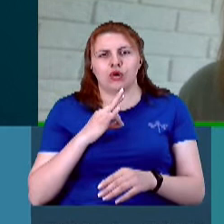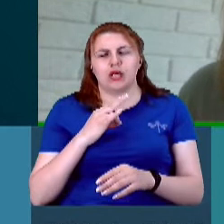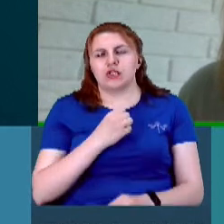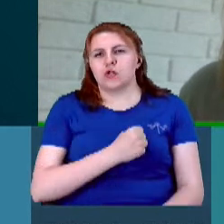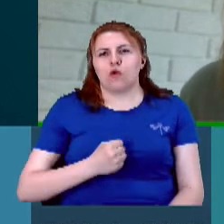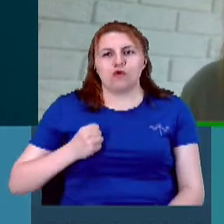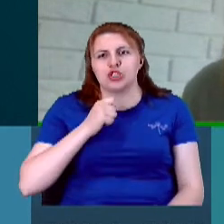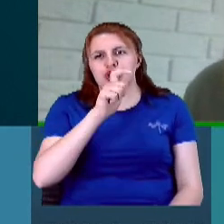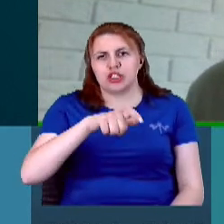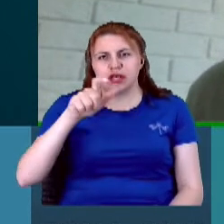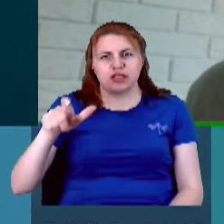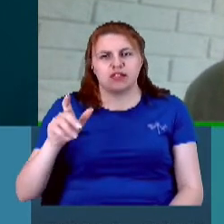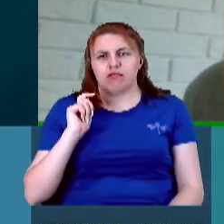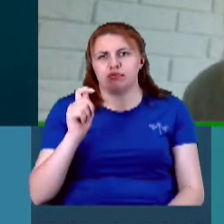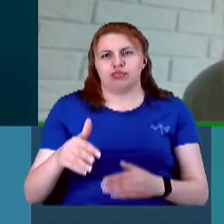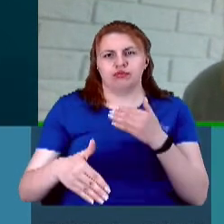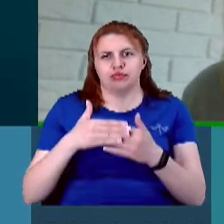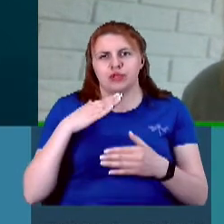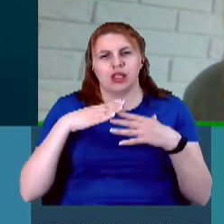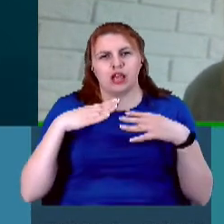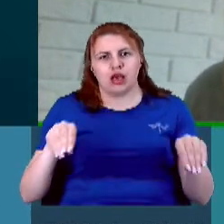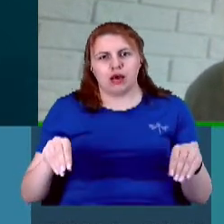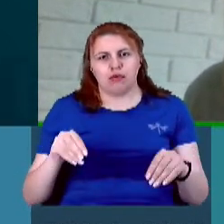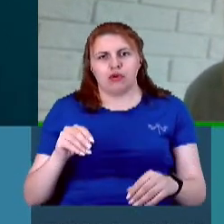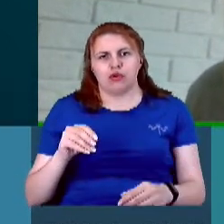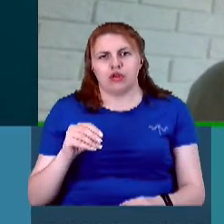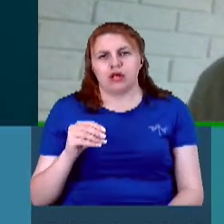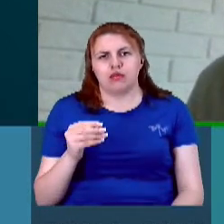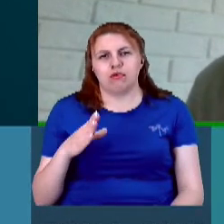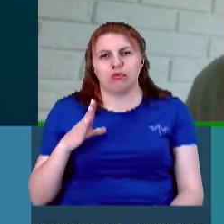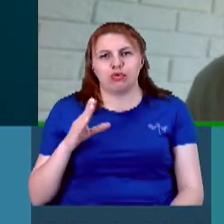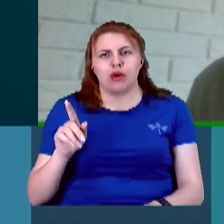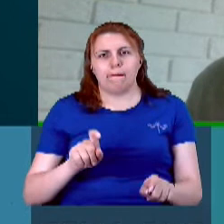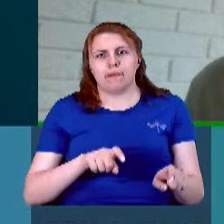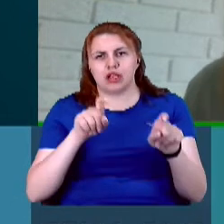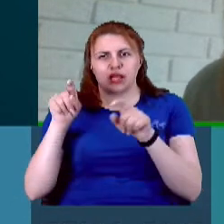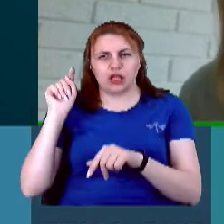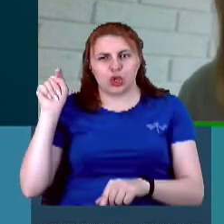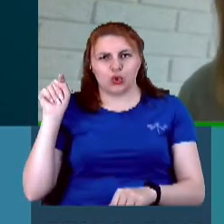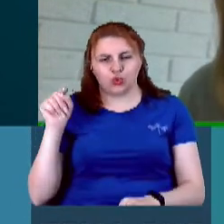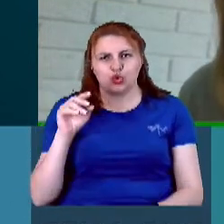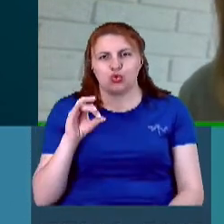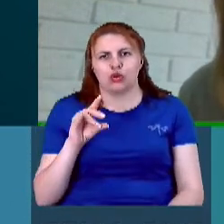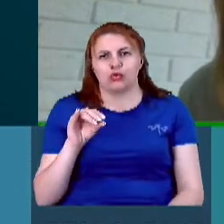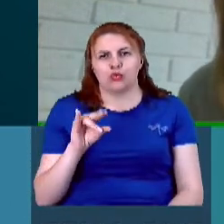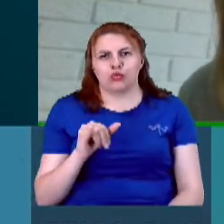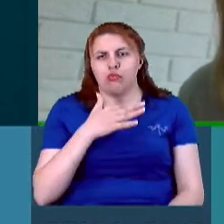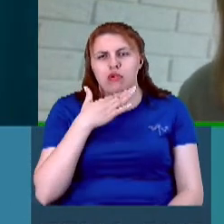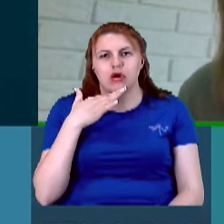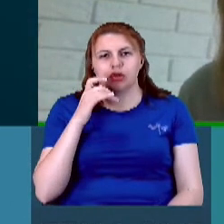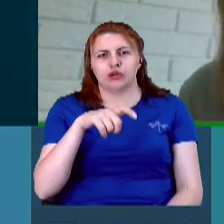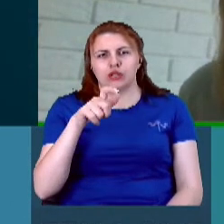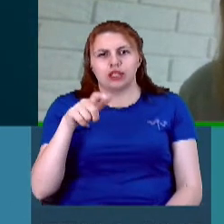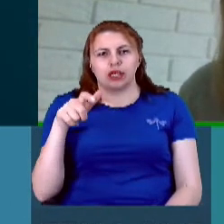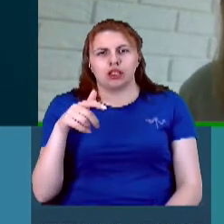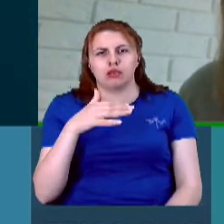були винесені вироки, тобто жертви не отримали сатисфакції, вони були передані на ту сторону. І багато людей, які мають